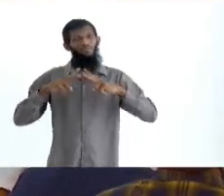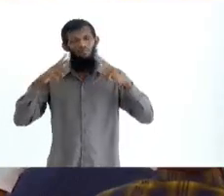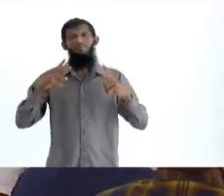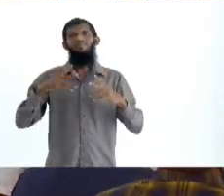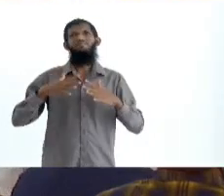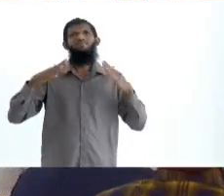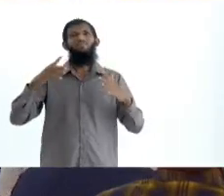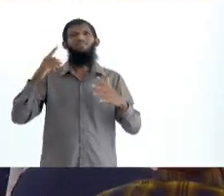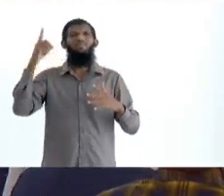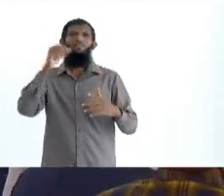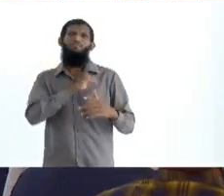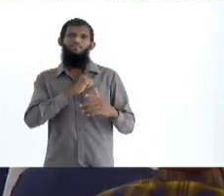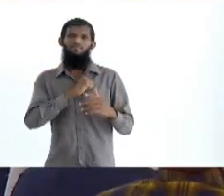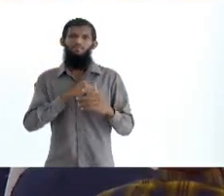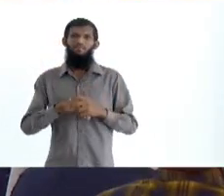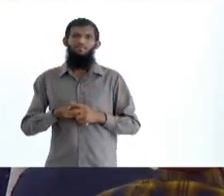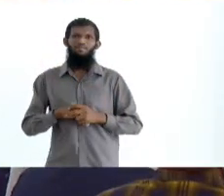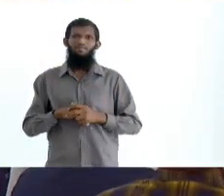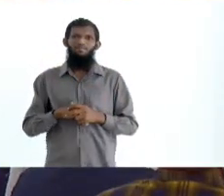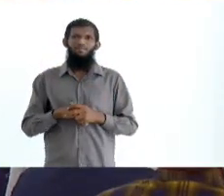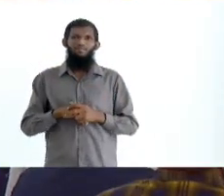واش يفهد الناس